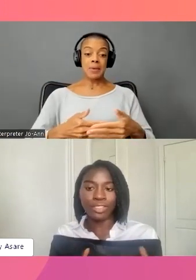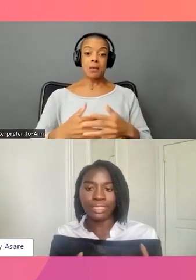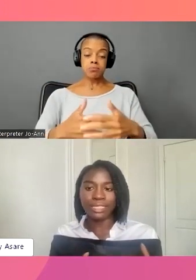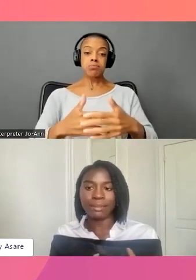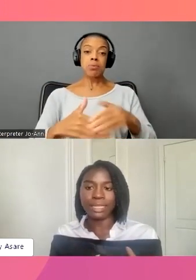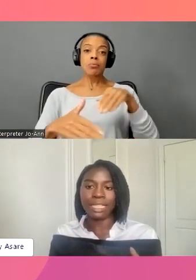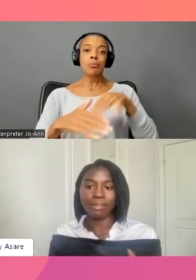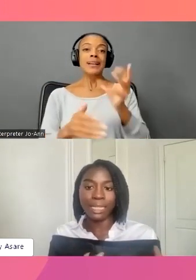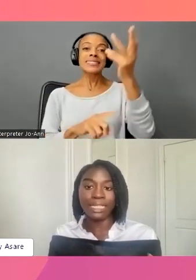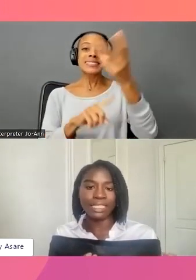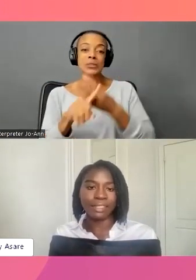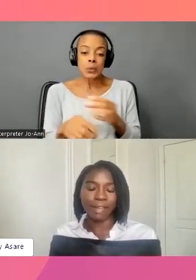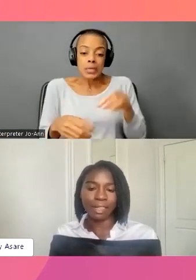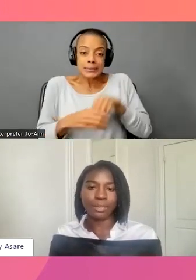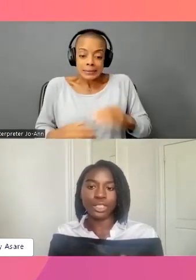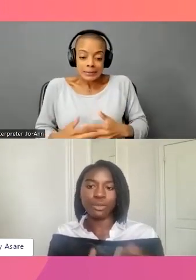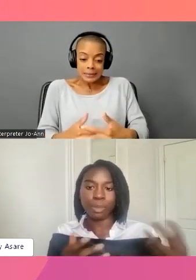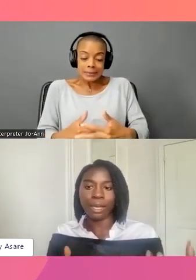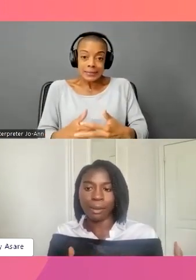cerveau à l'intérieur du crâne.